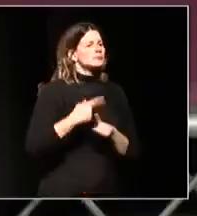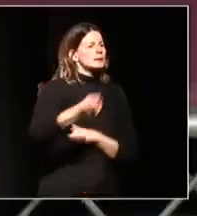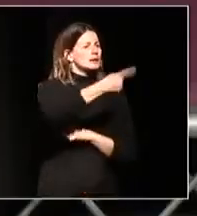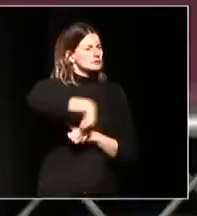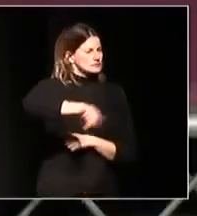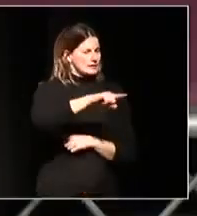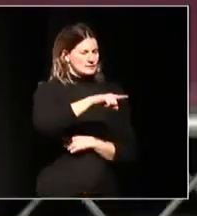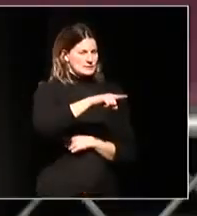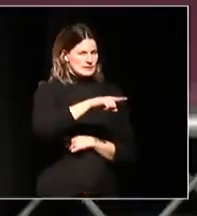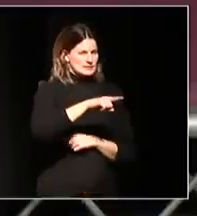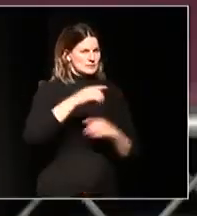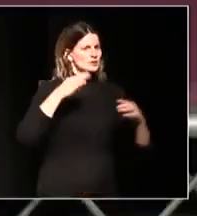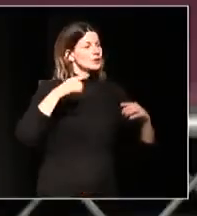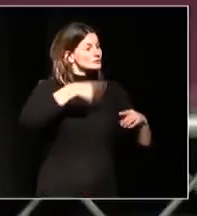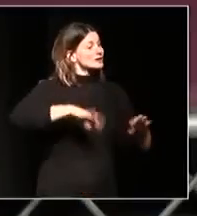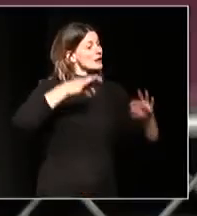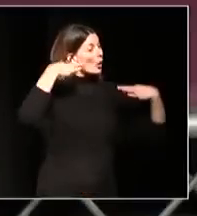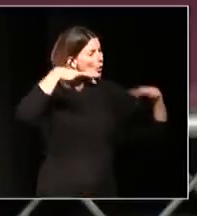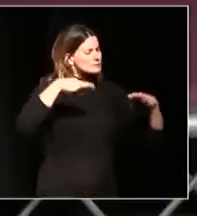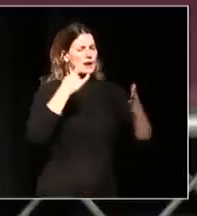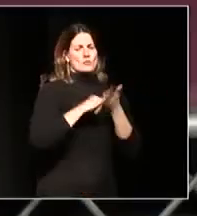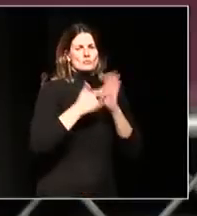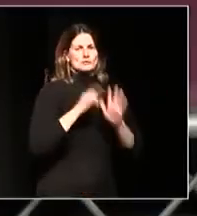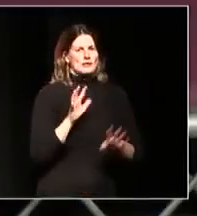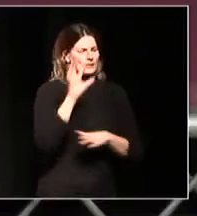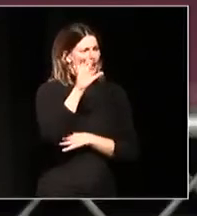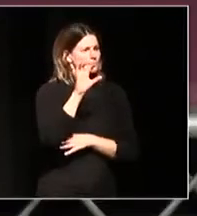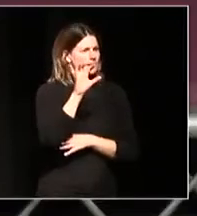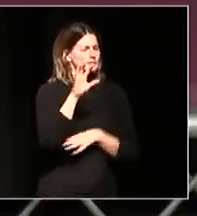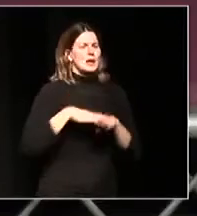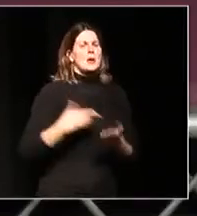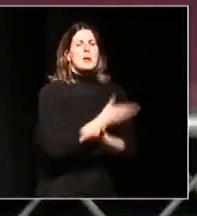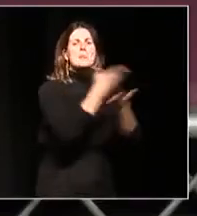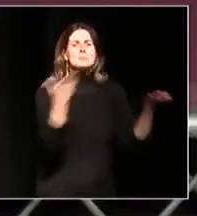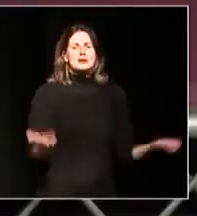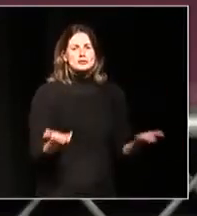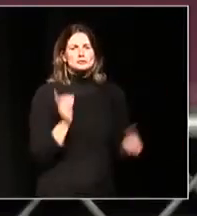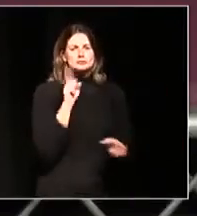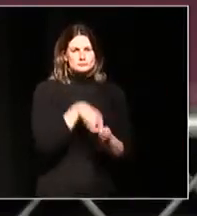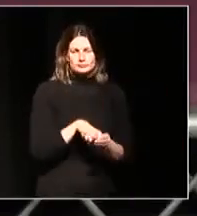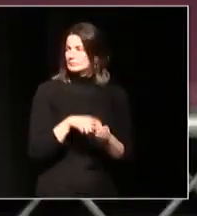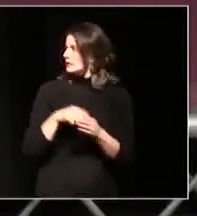nosaltres som els únics que sí que tenim un projecte de país per a tots. Darrere meu